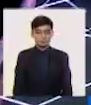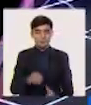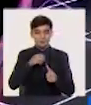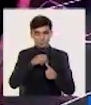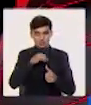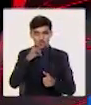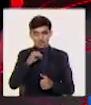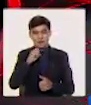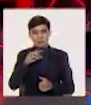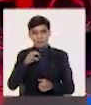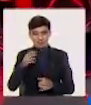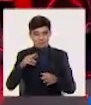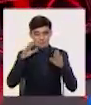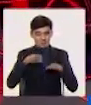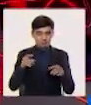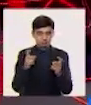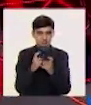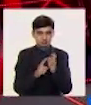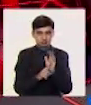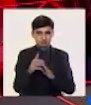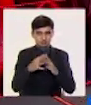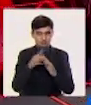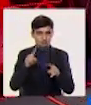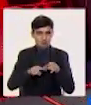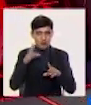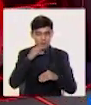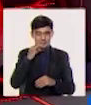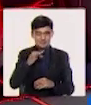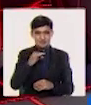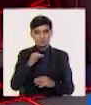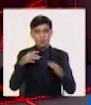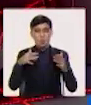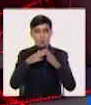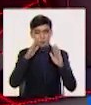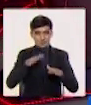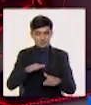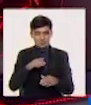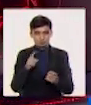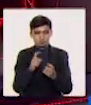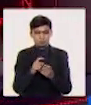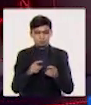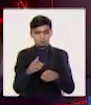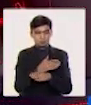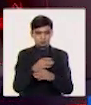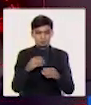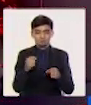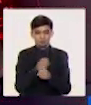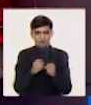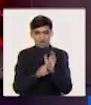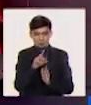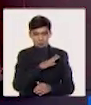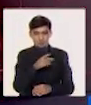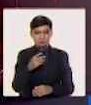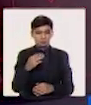Азербайджан мен Армения соғыс алдында тұр. Таулы Қарабақ аумағында тағы да қарулы қақтығыстар басталды. Екел тарапынан да бірнеше